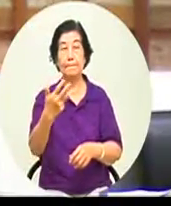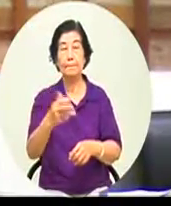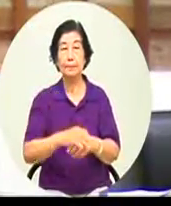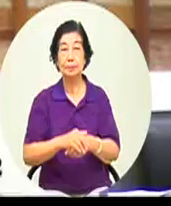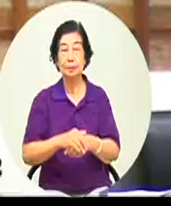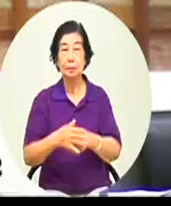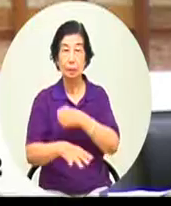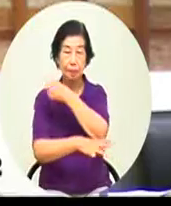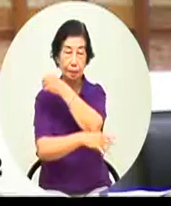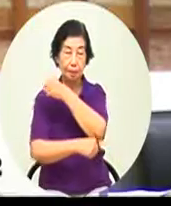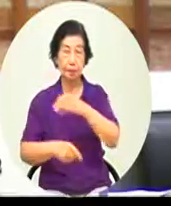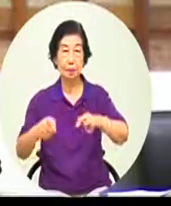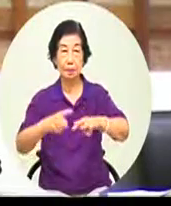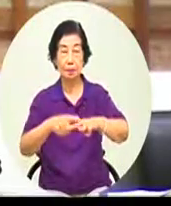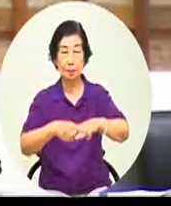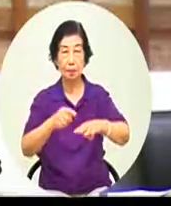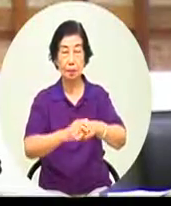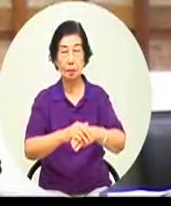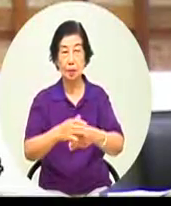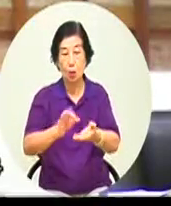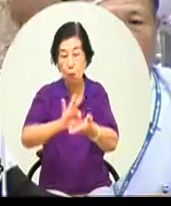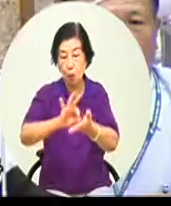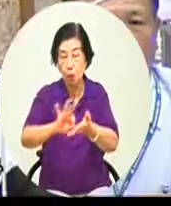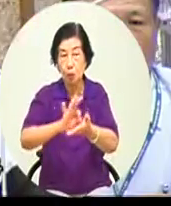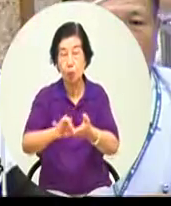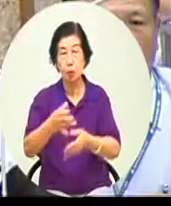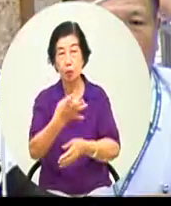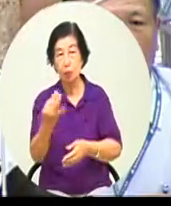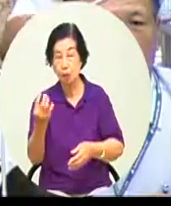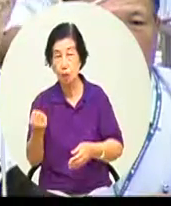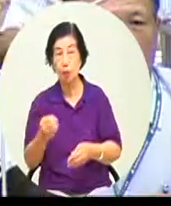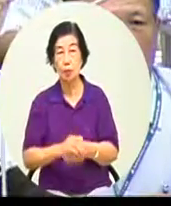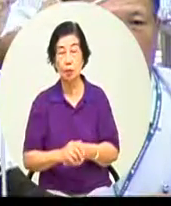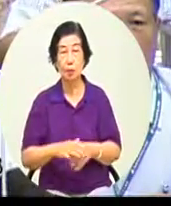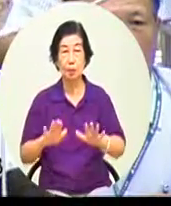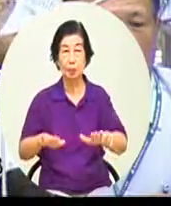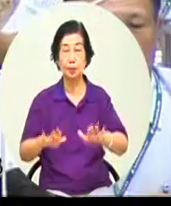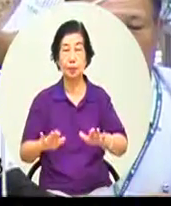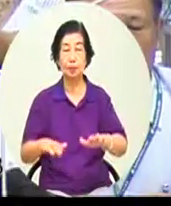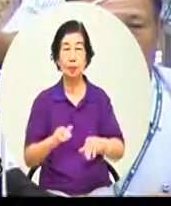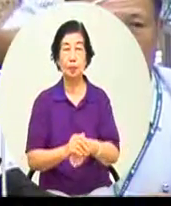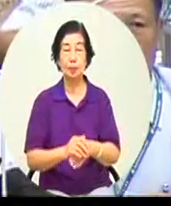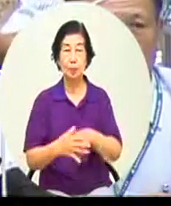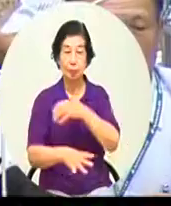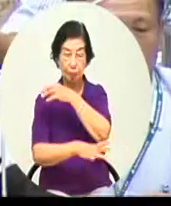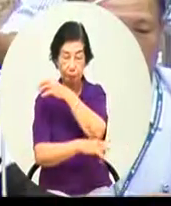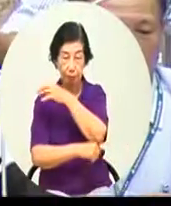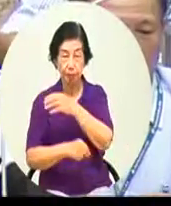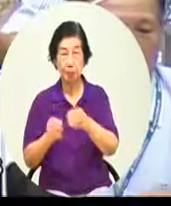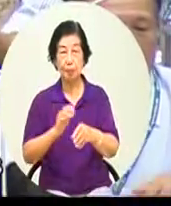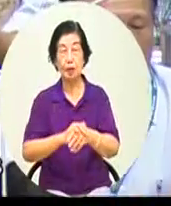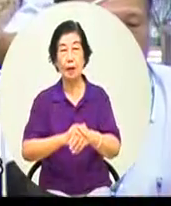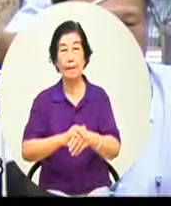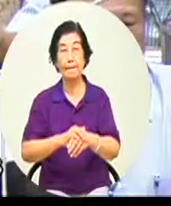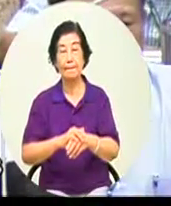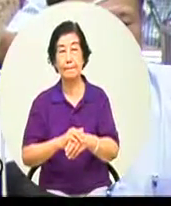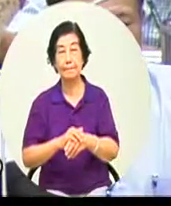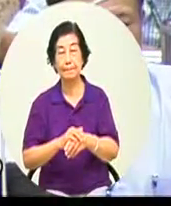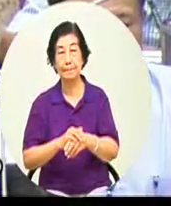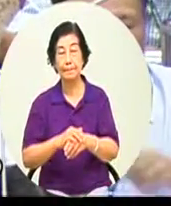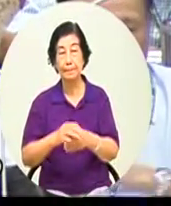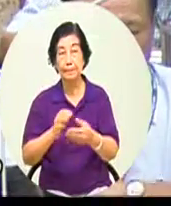的成本是多少？ 目前基本成本部分哈，我们整